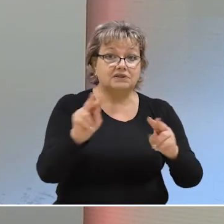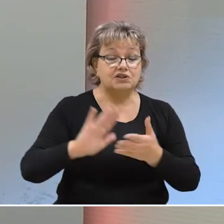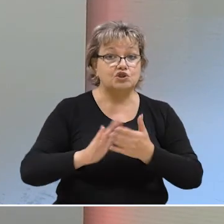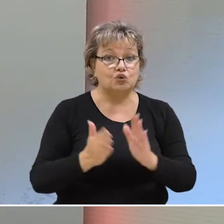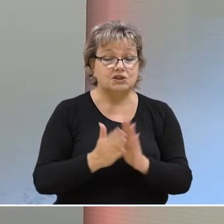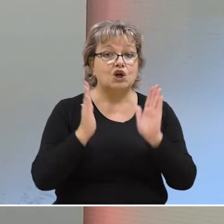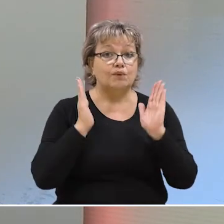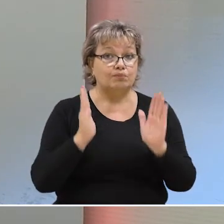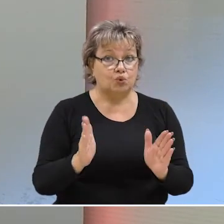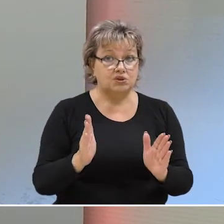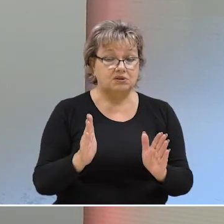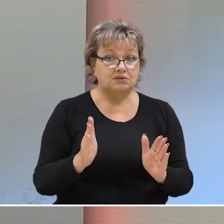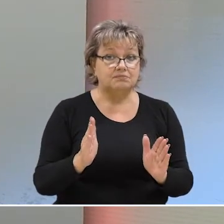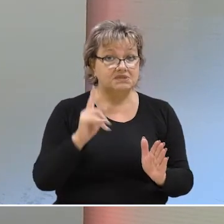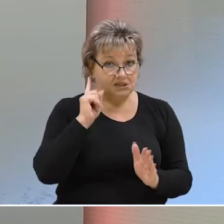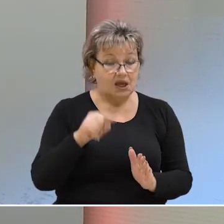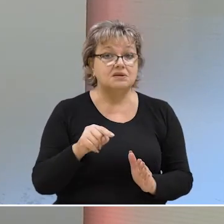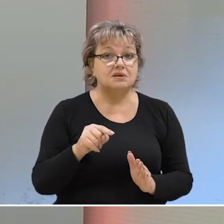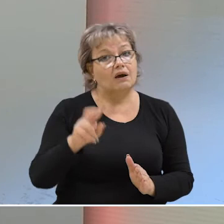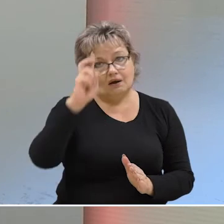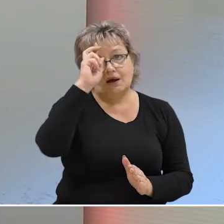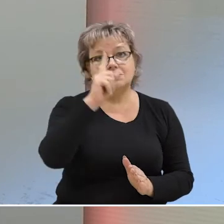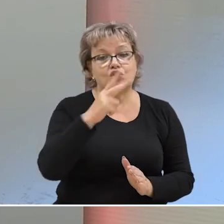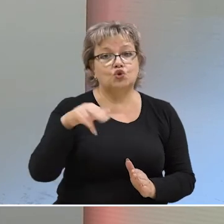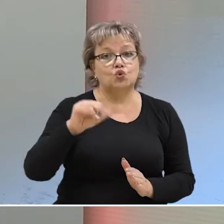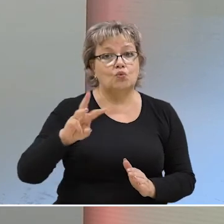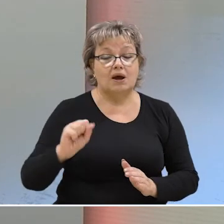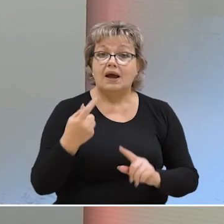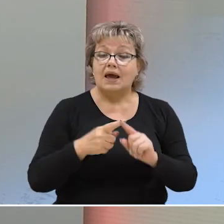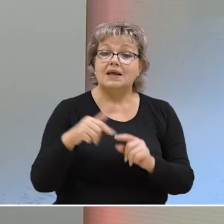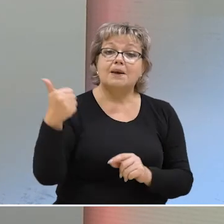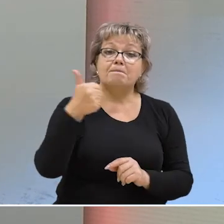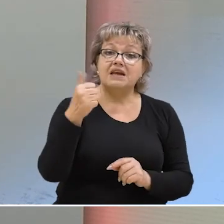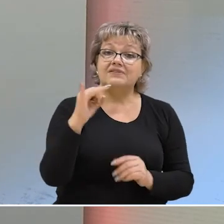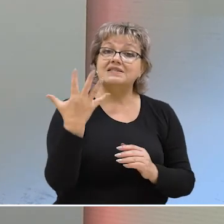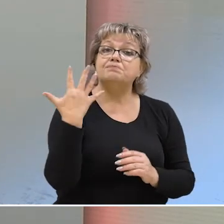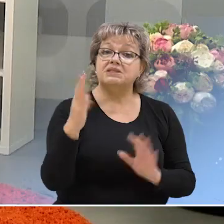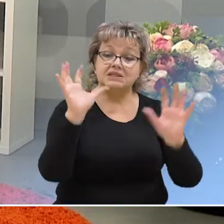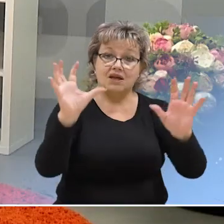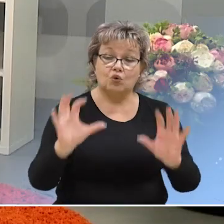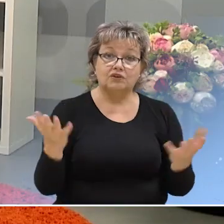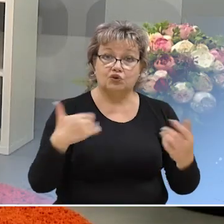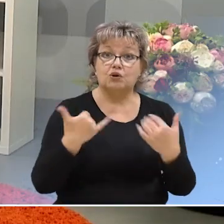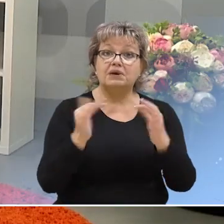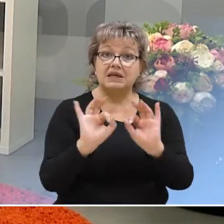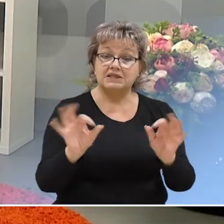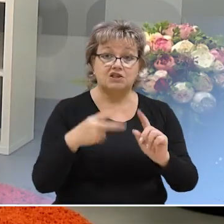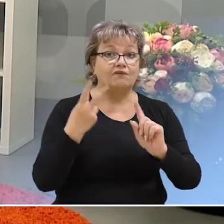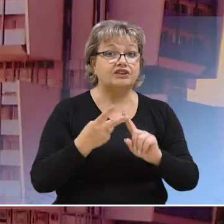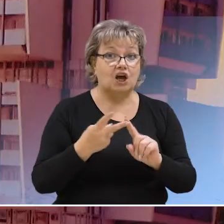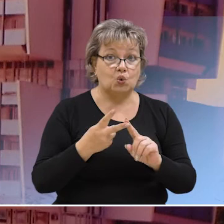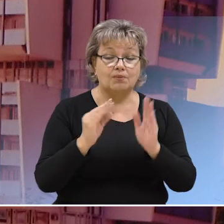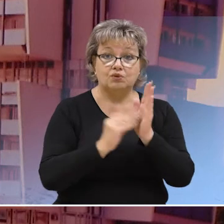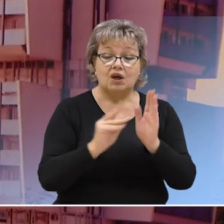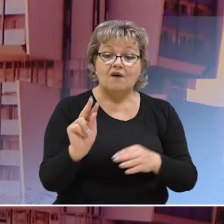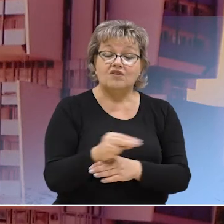даже. Контролировать ситуацию будет, знаете ли, прям Государственная Дума. Да, это первый из пяти, друзья, законов, о которых мы вам сейчас